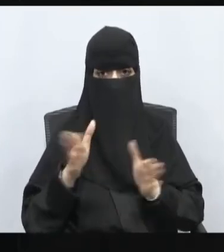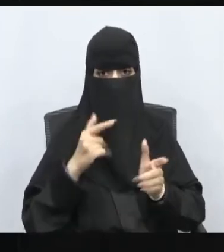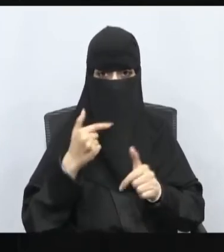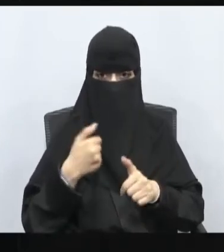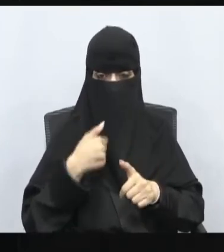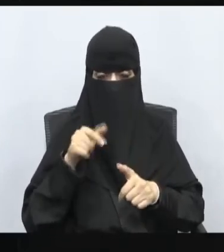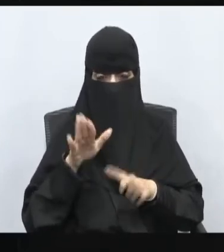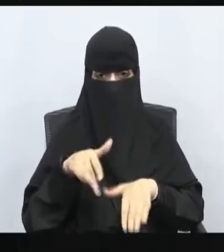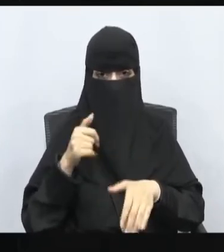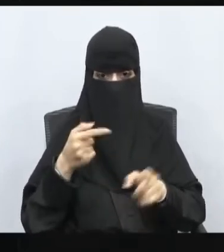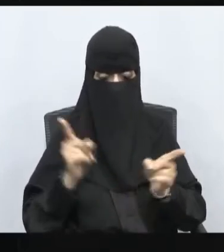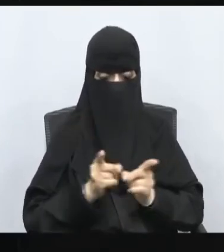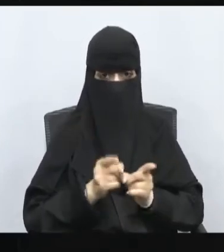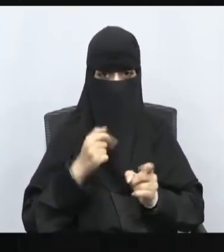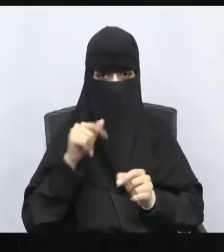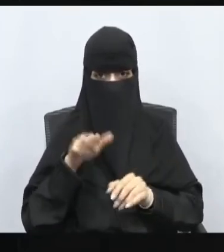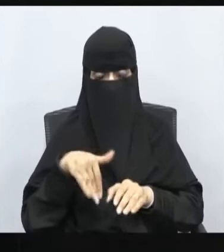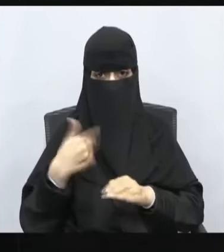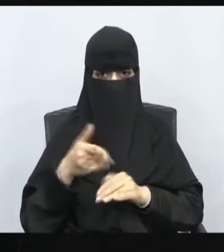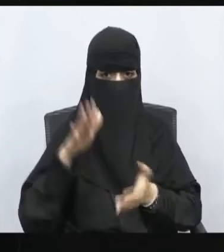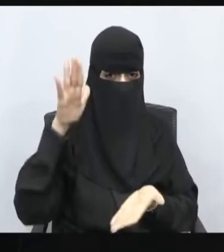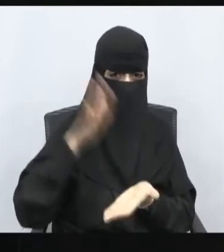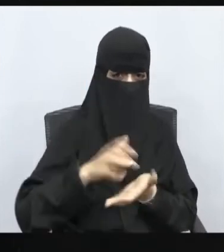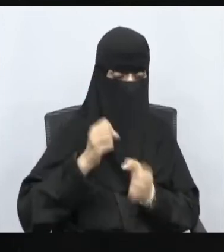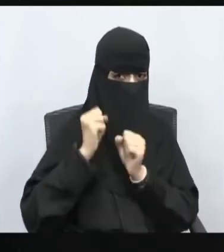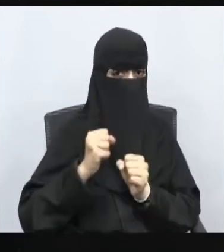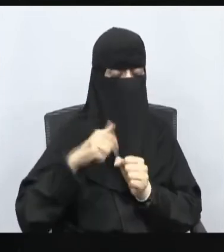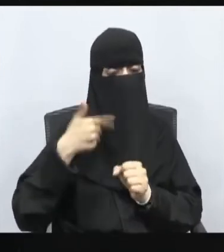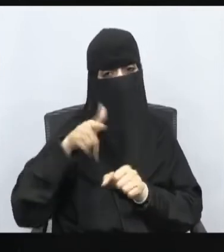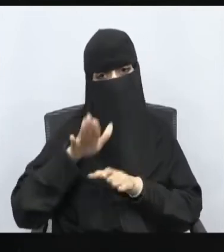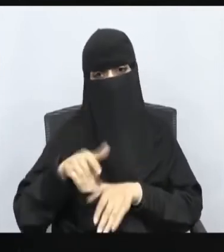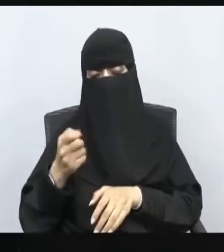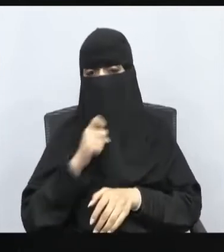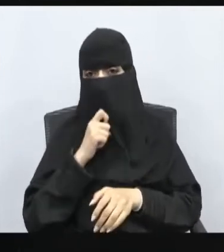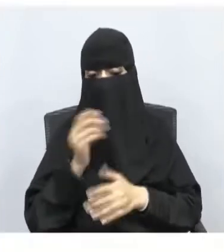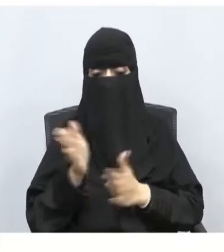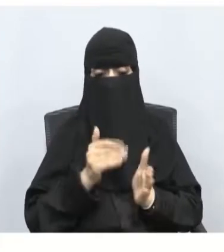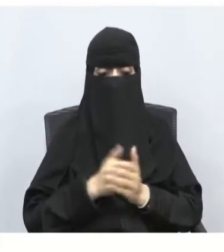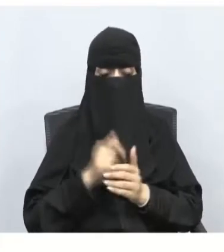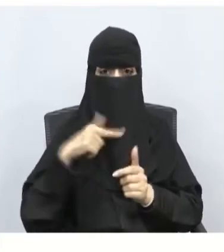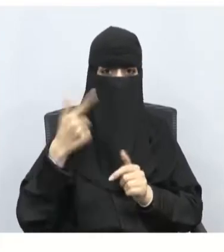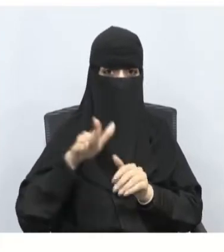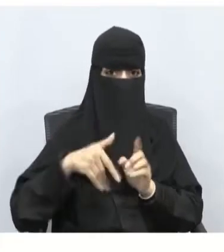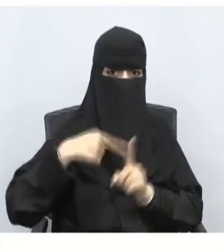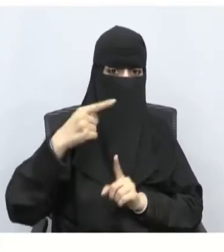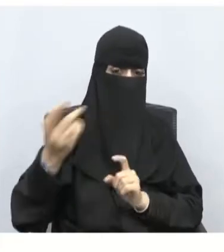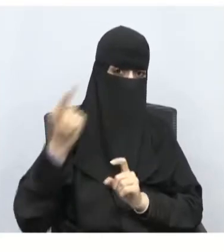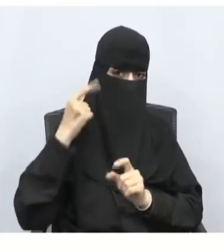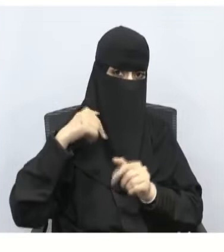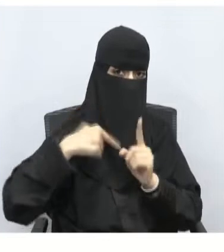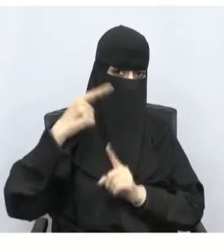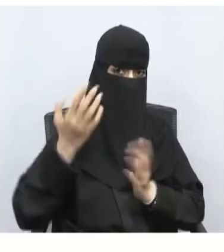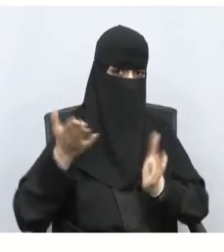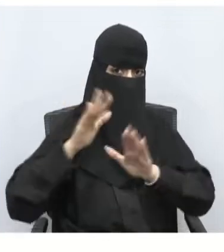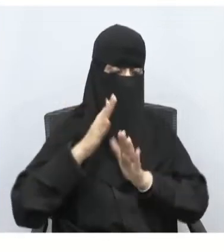أنا الذي حددت هذا الصوت حينما طرقته بقوة أو برفق. فالصوت العالي يحمل طاقة